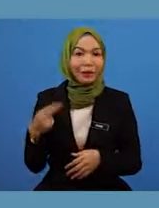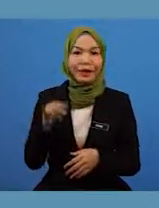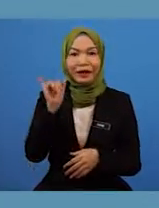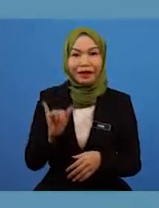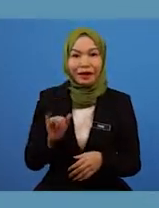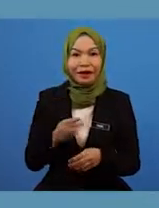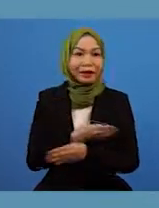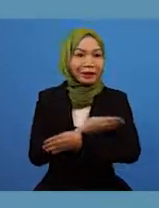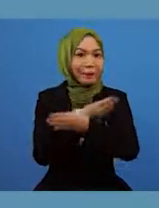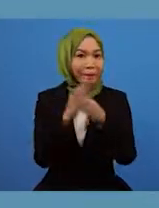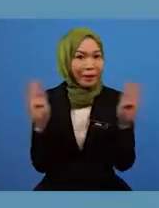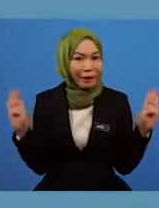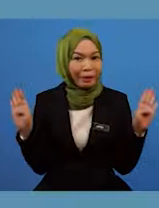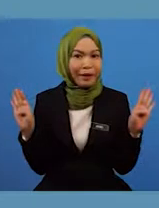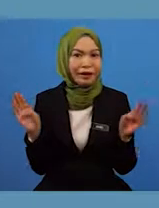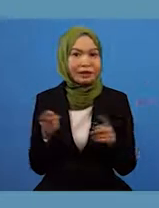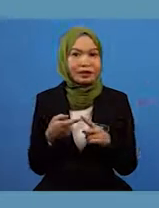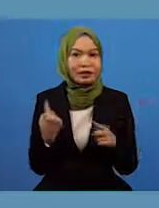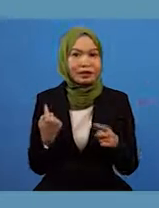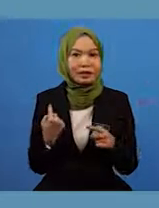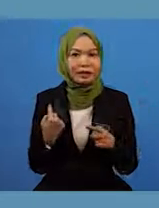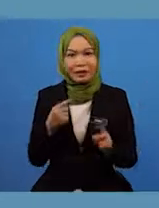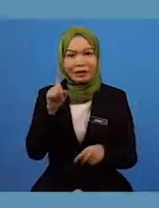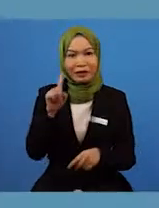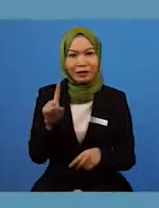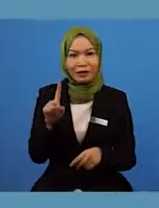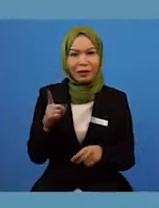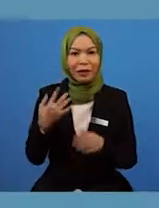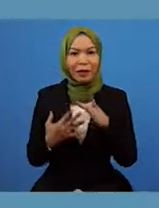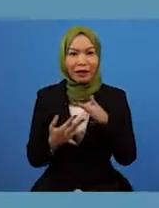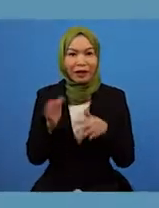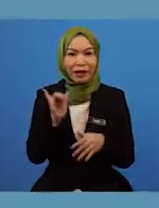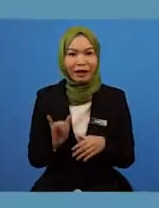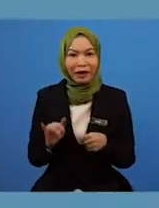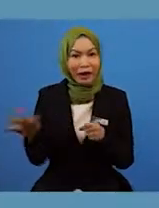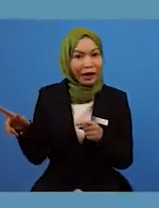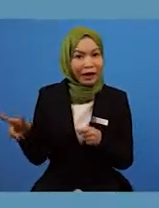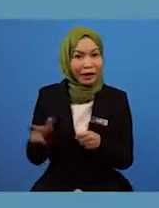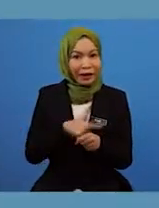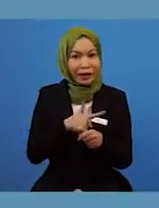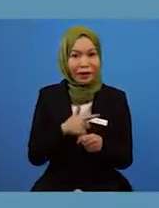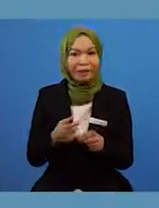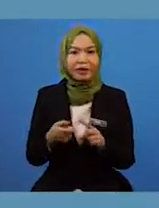apabila satu mol bahan terbakar dengan lengkap dalam oksigen berlebihan.